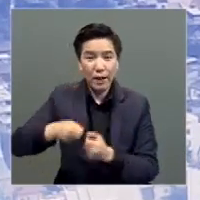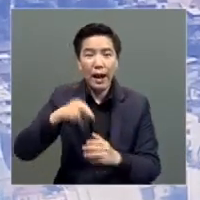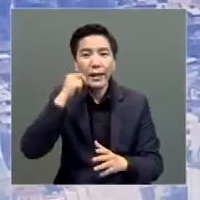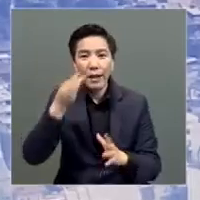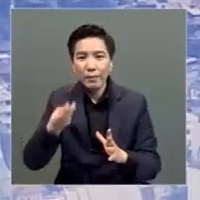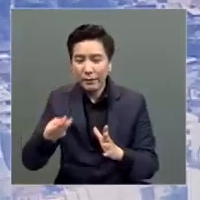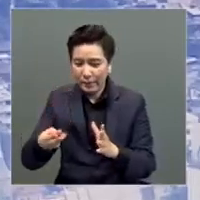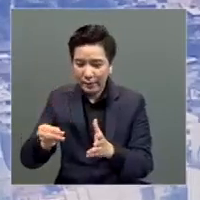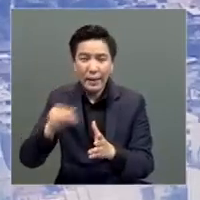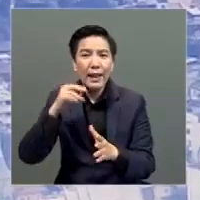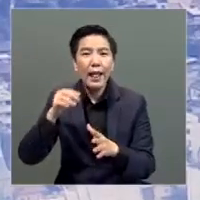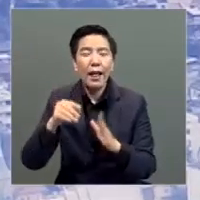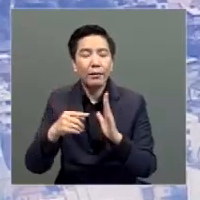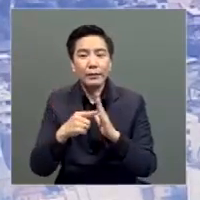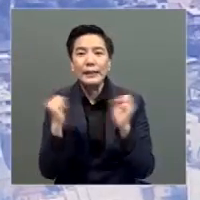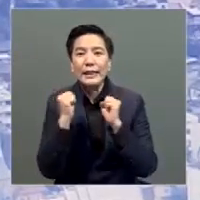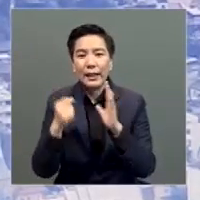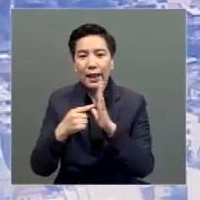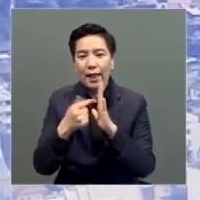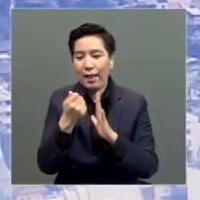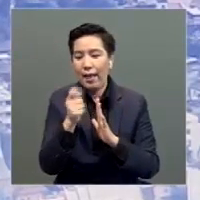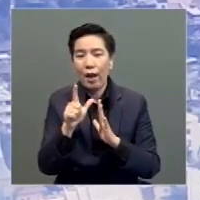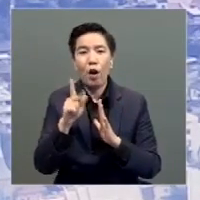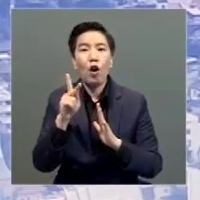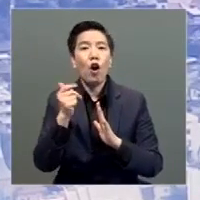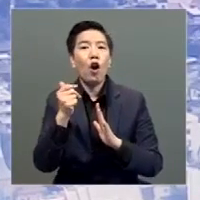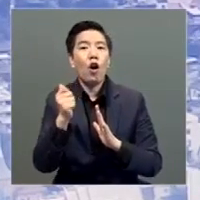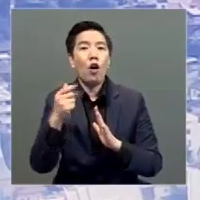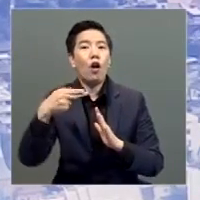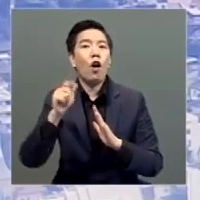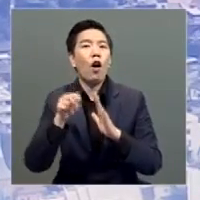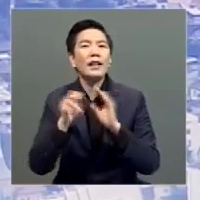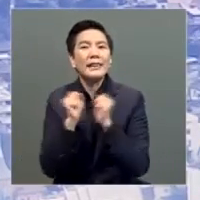กอฮอล์เจลรดนะครับขอพรท่านก็น่าจะดีน